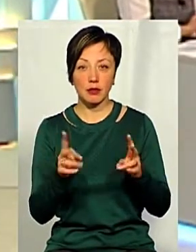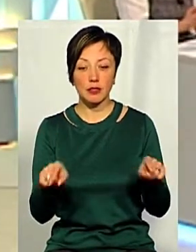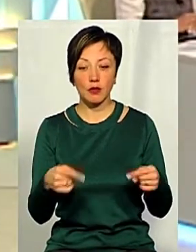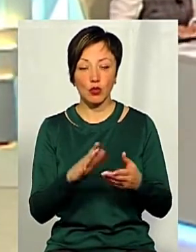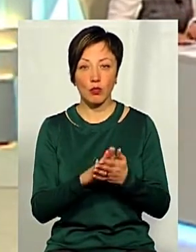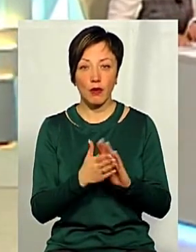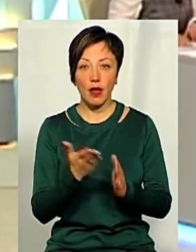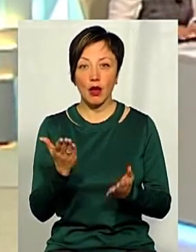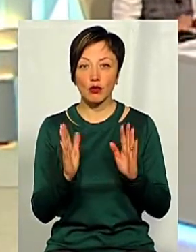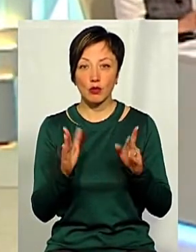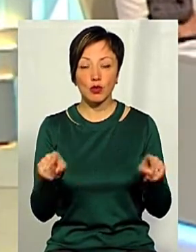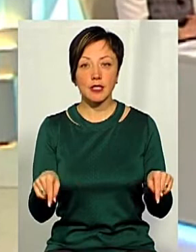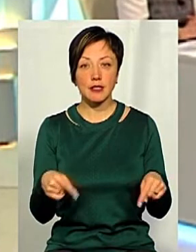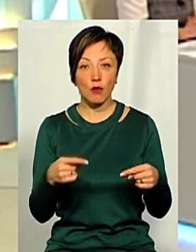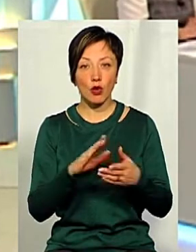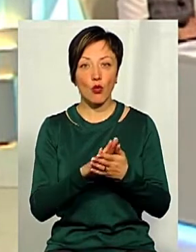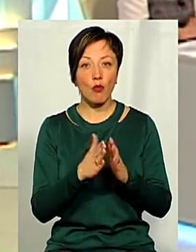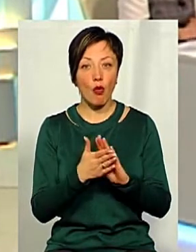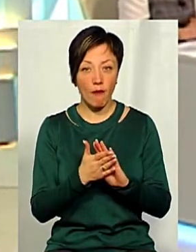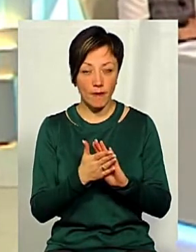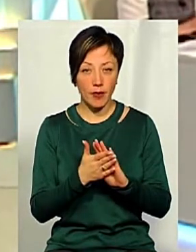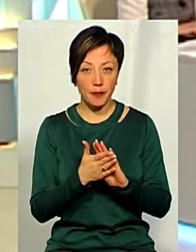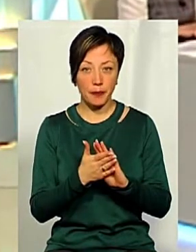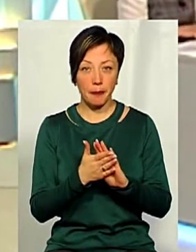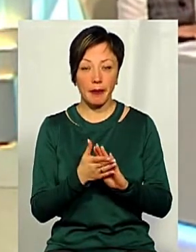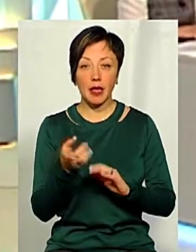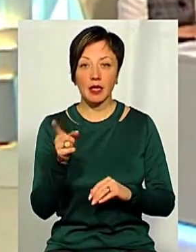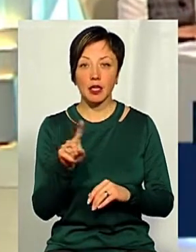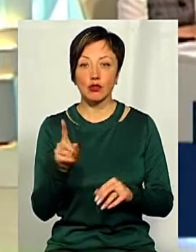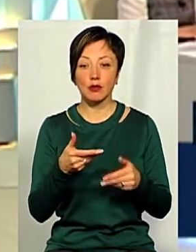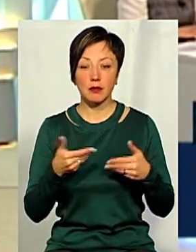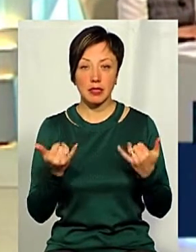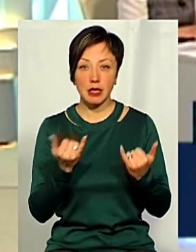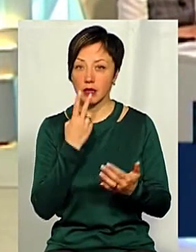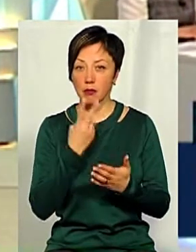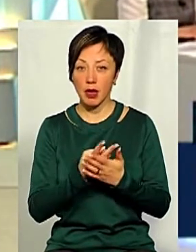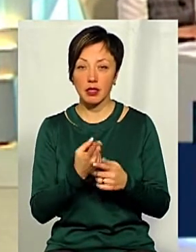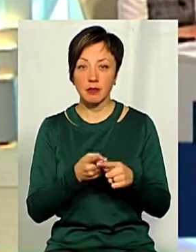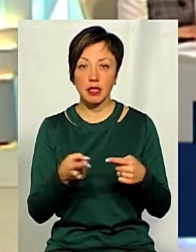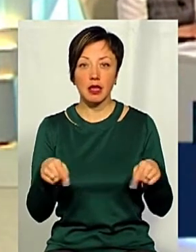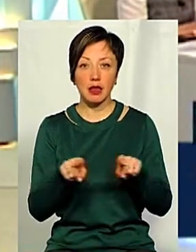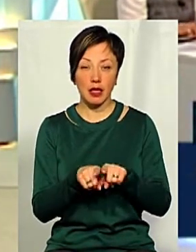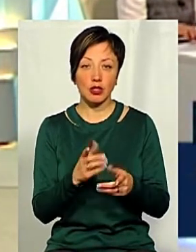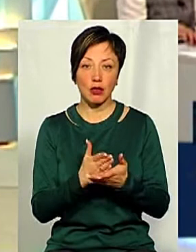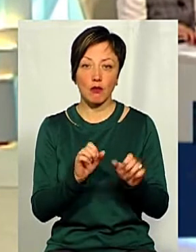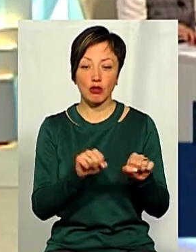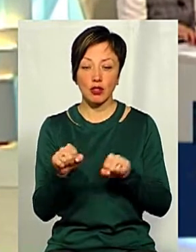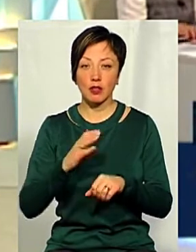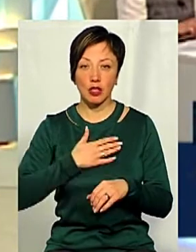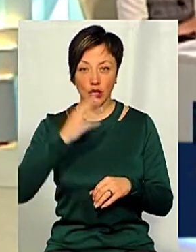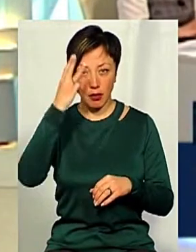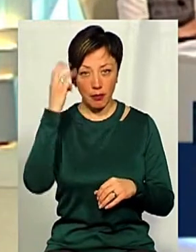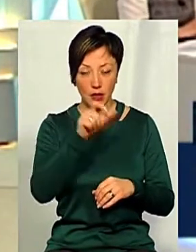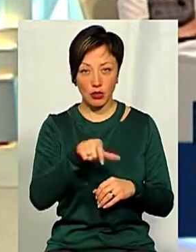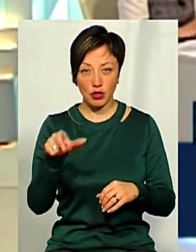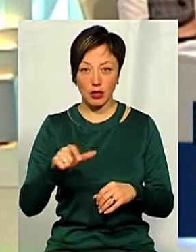от, якщо будуть створені умови, і те, що ми на зараз бачимо, це теж є вже можливість для наших хмельничан,